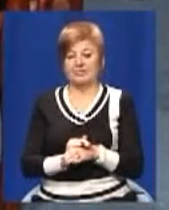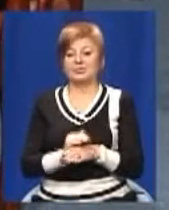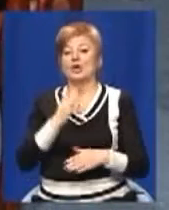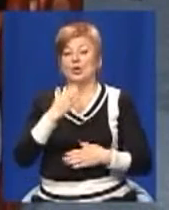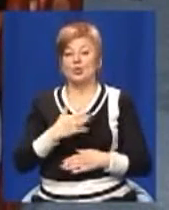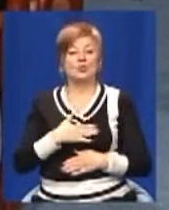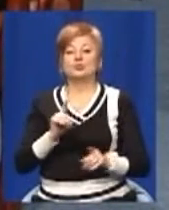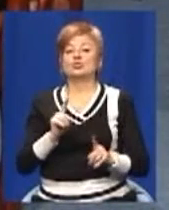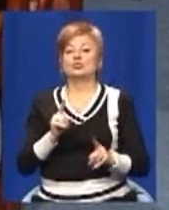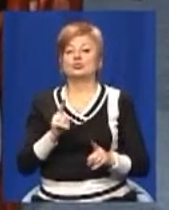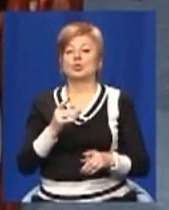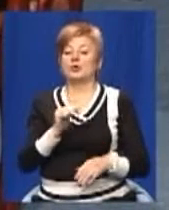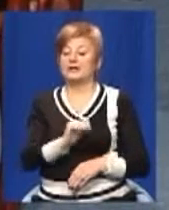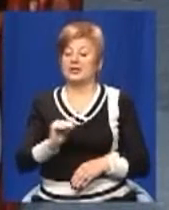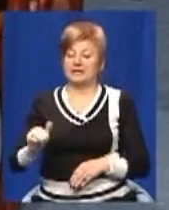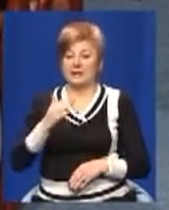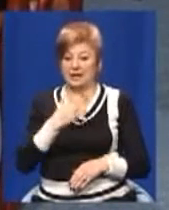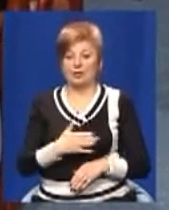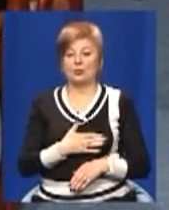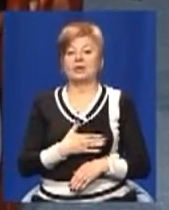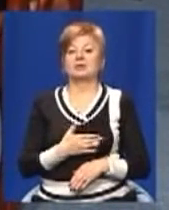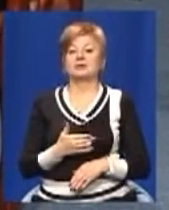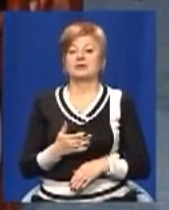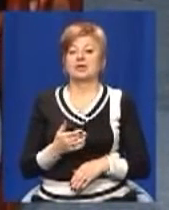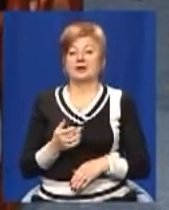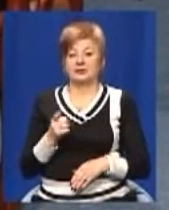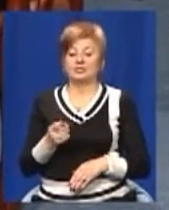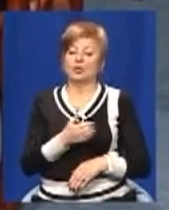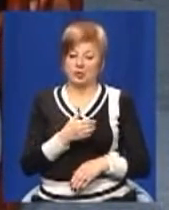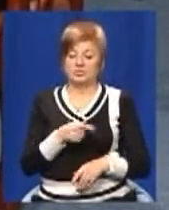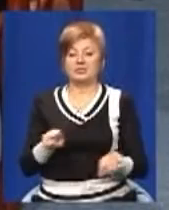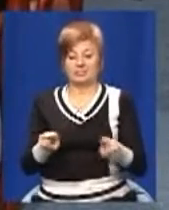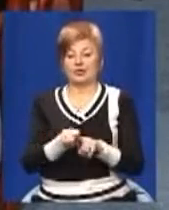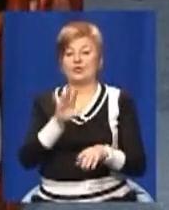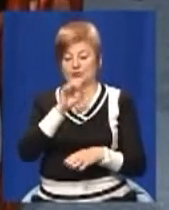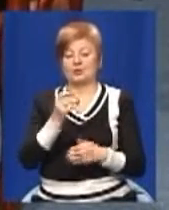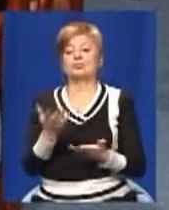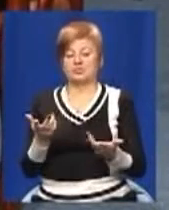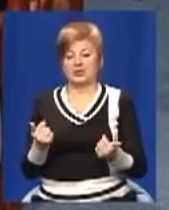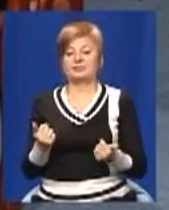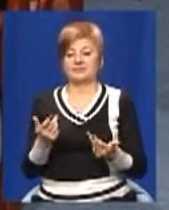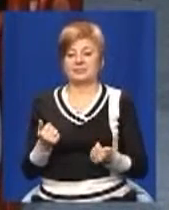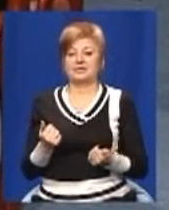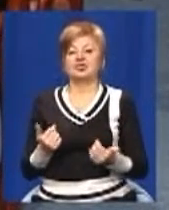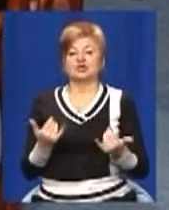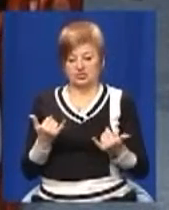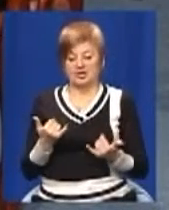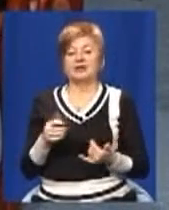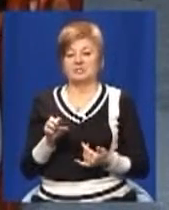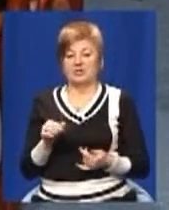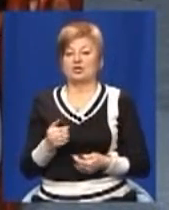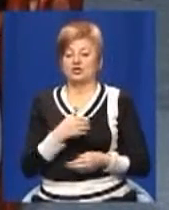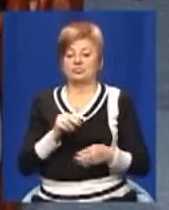полюбляє, що він взагалі? Дітей. Ага, а ти хотів би такого цуцика собі? Так. І зараз би хотів? Так.